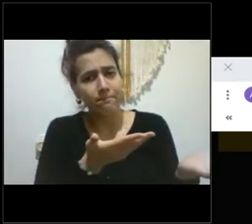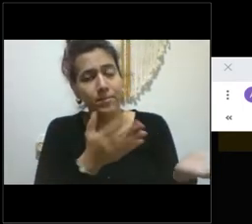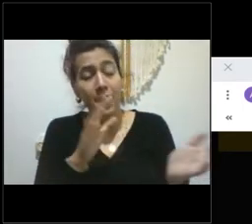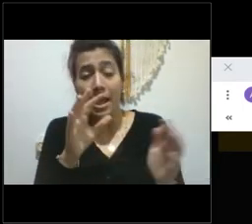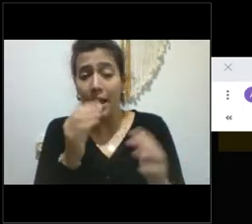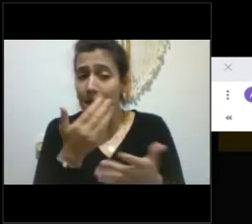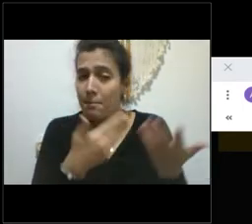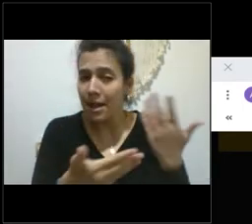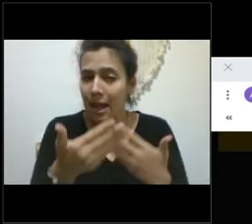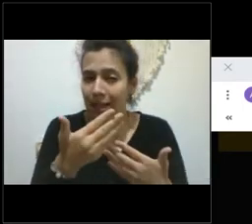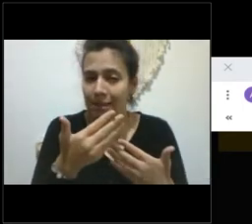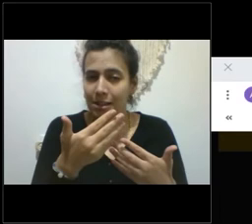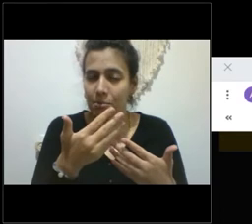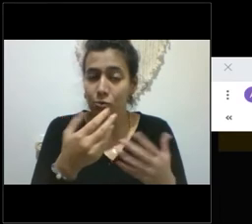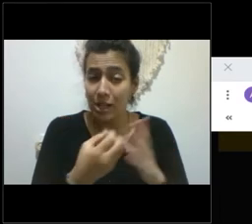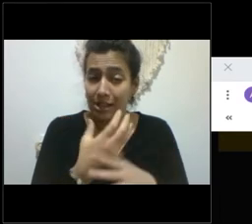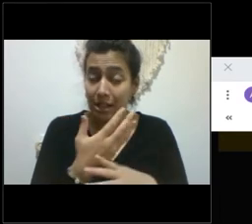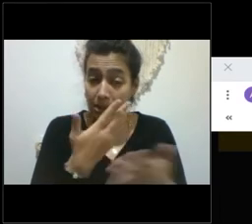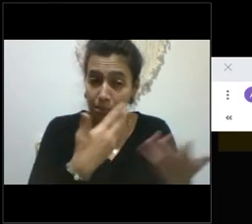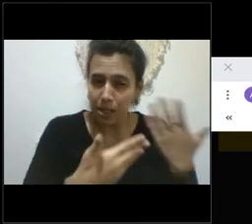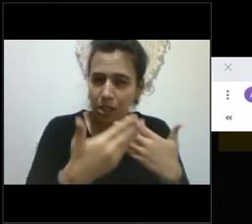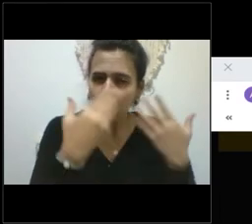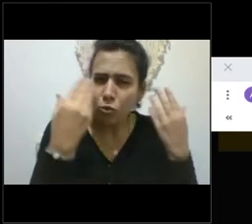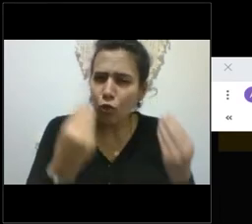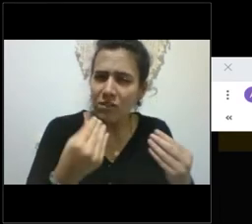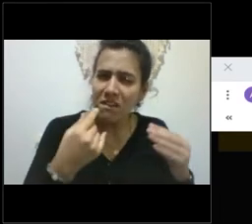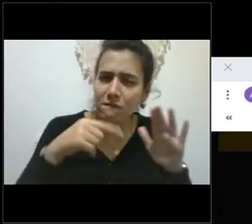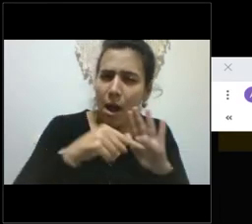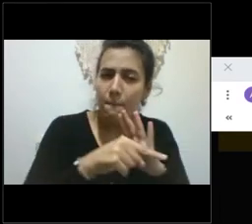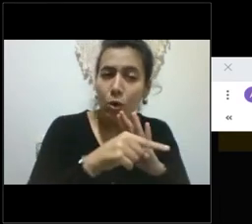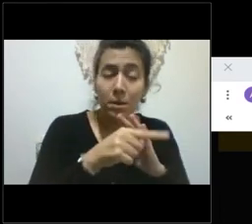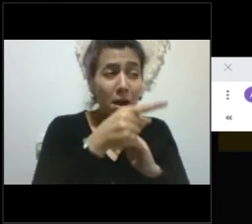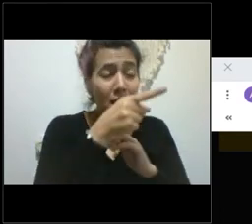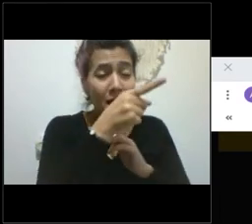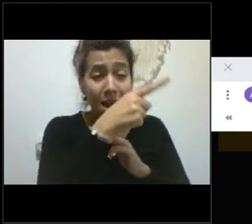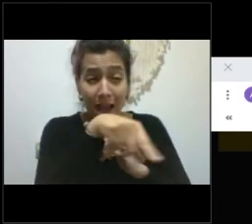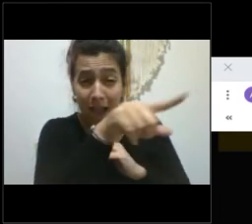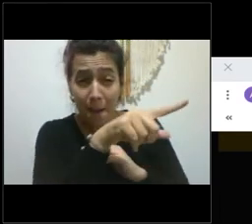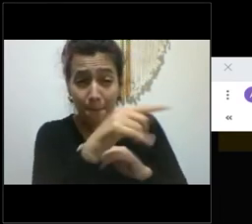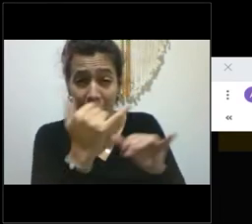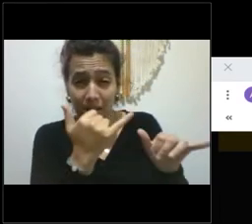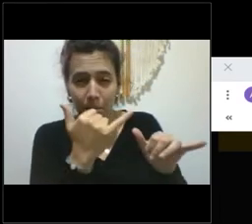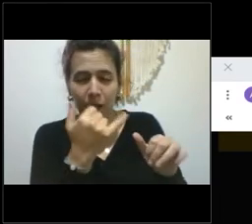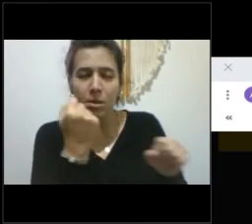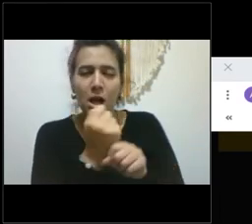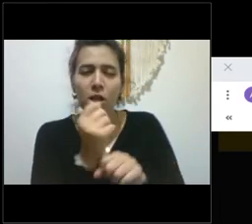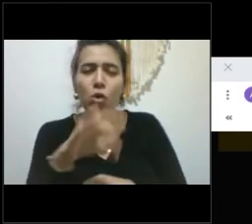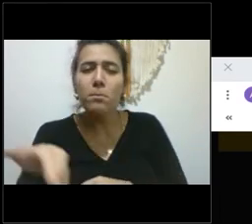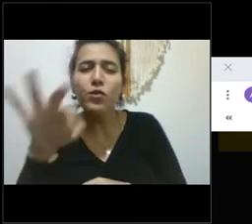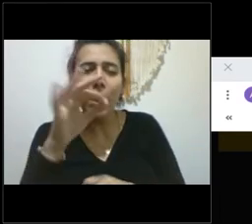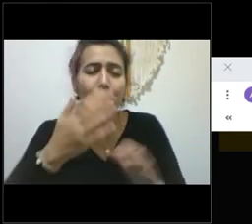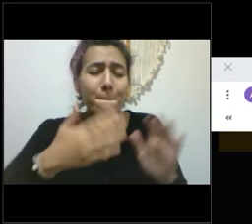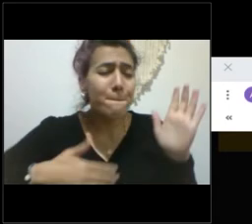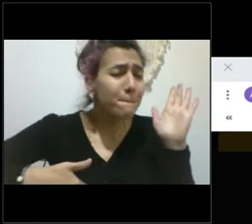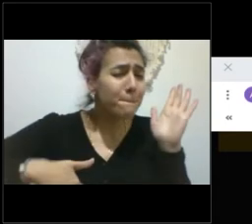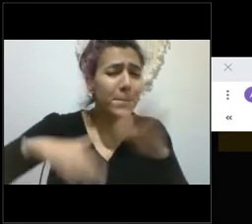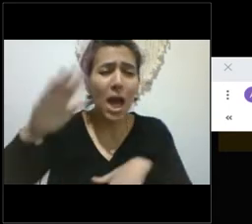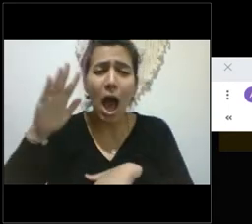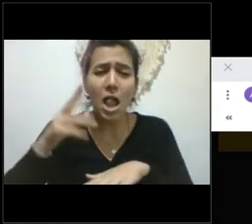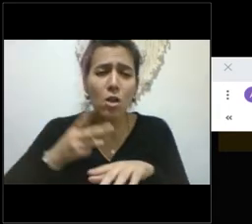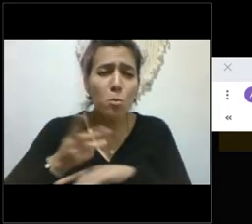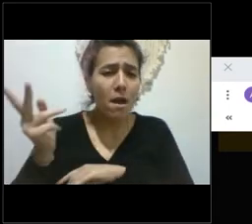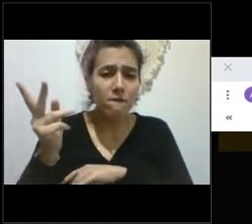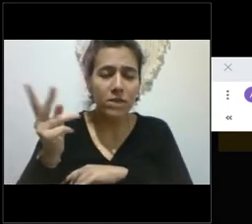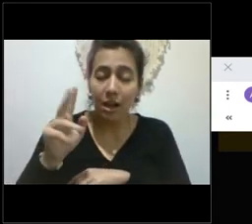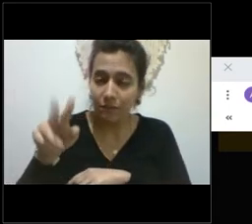האלה הם יחסים טובים ועמוקים, הם יעשו בשבילכם מעל ומעבר, וזה יהיה שווה כל כך הרבה כסף,